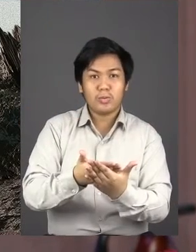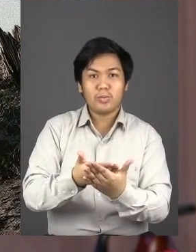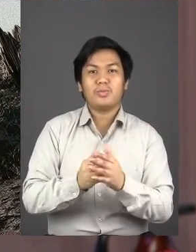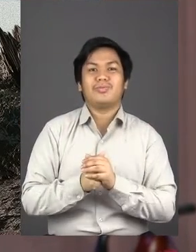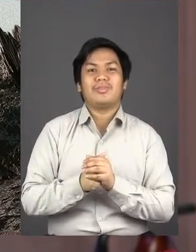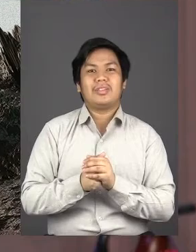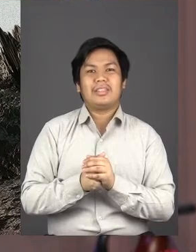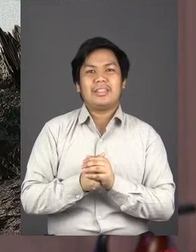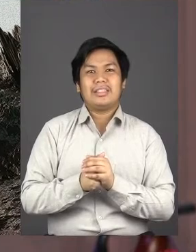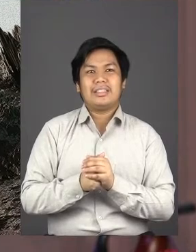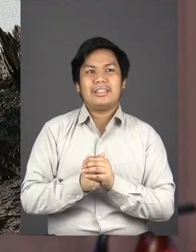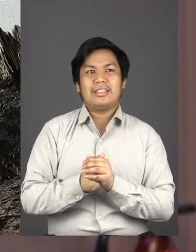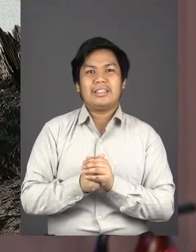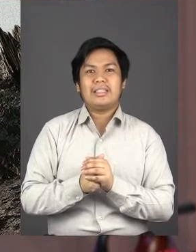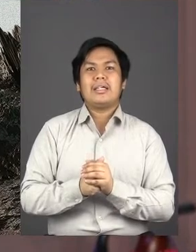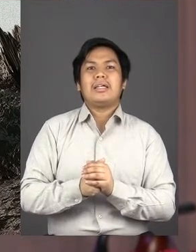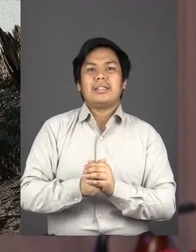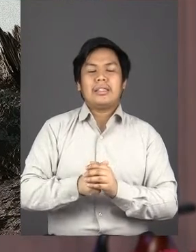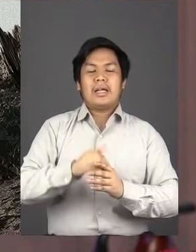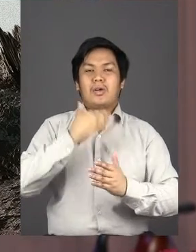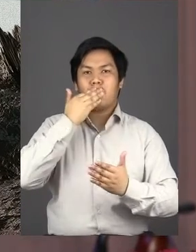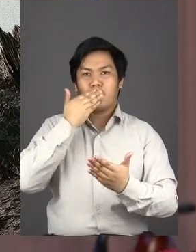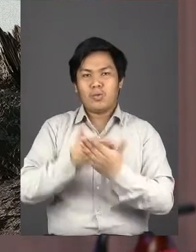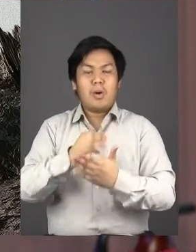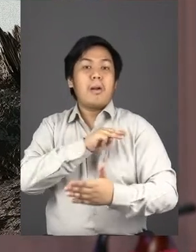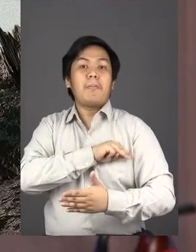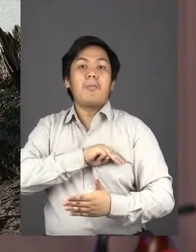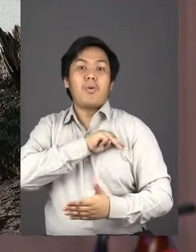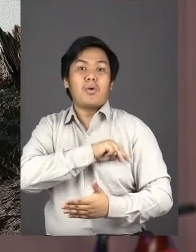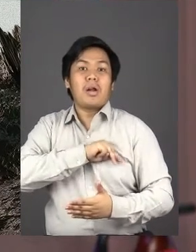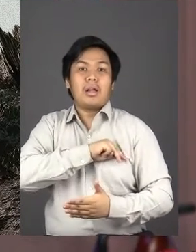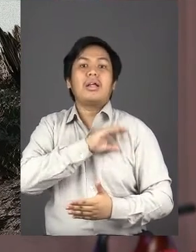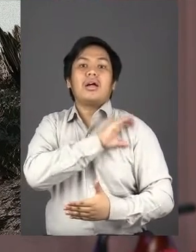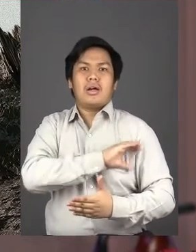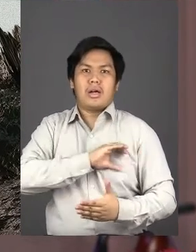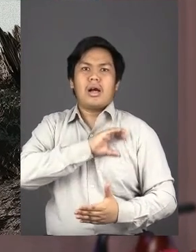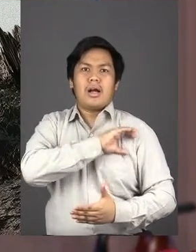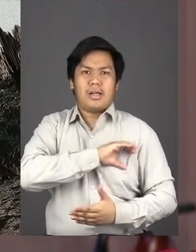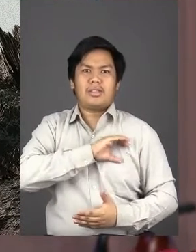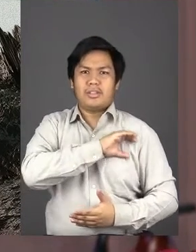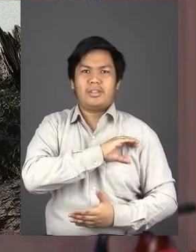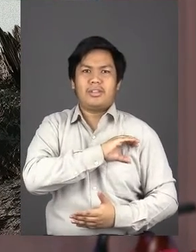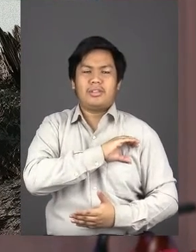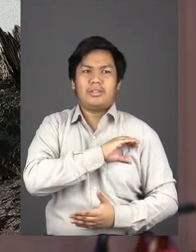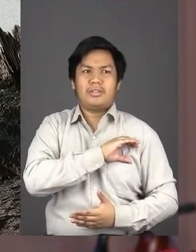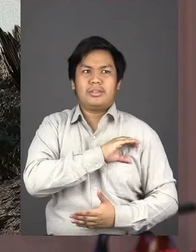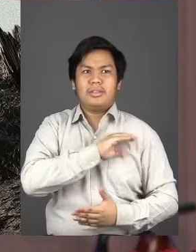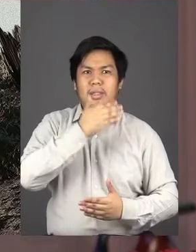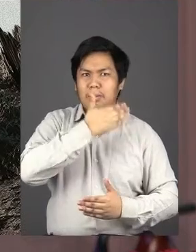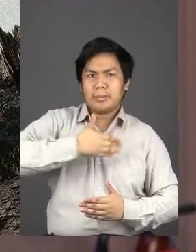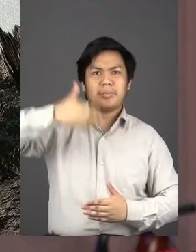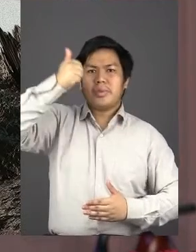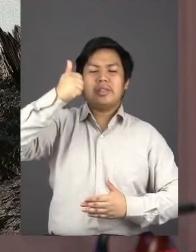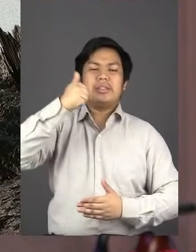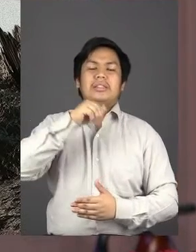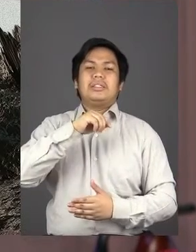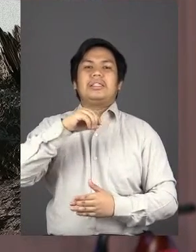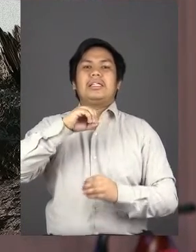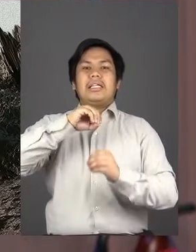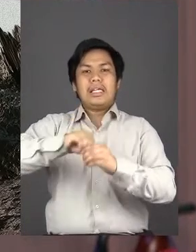Yun yung mahusay na moralidad. Matingkad na moralidad. Excellence in morality.